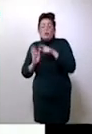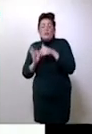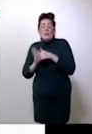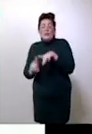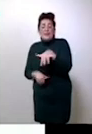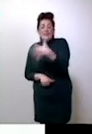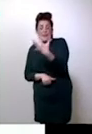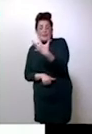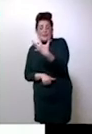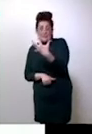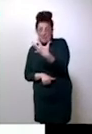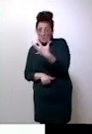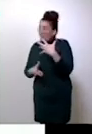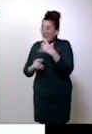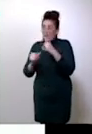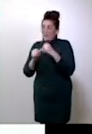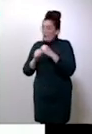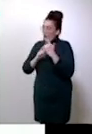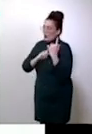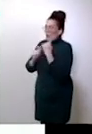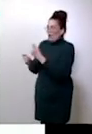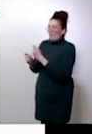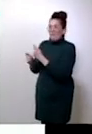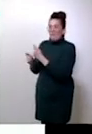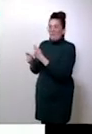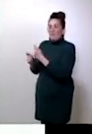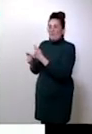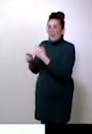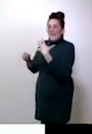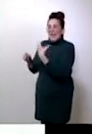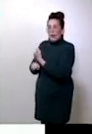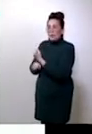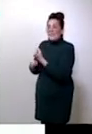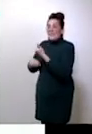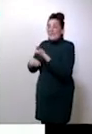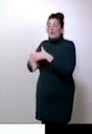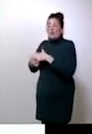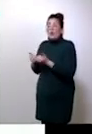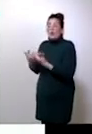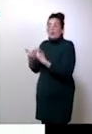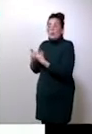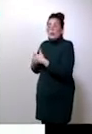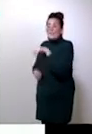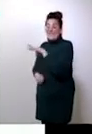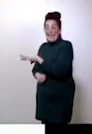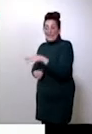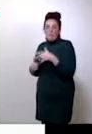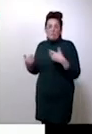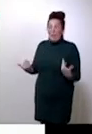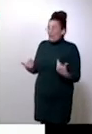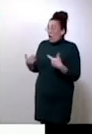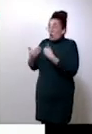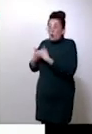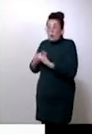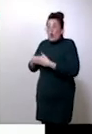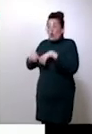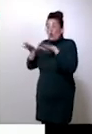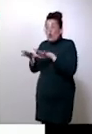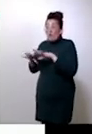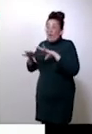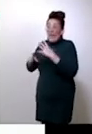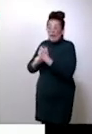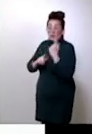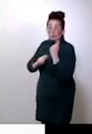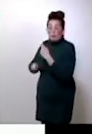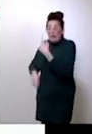à une attribution pour 5 demandes, et on est en 2019 à une attribution pour 9 demandes. Donc on a une vraie déconnexion,